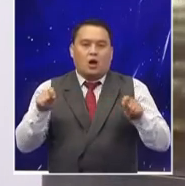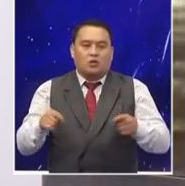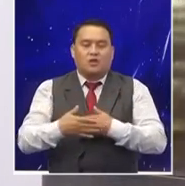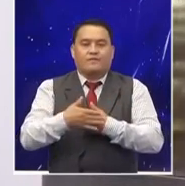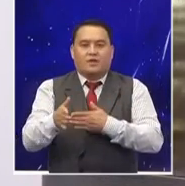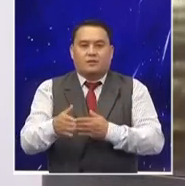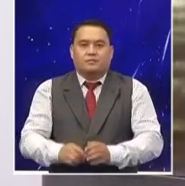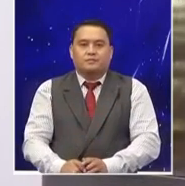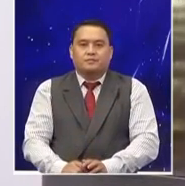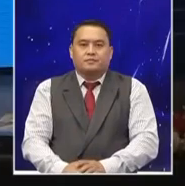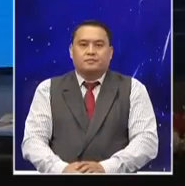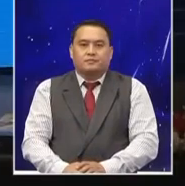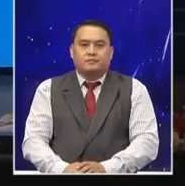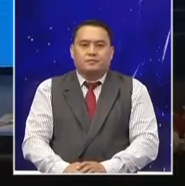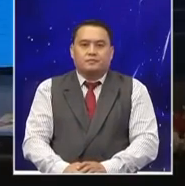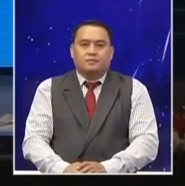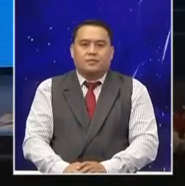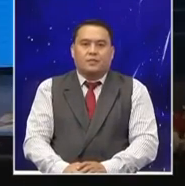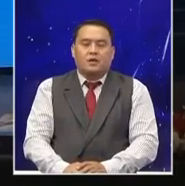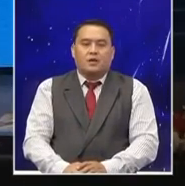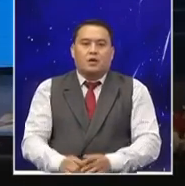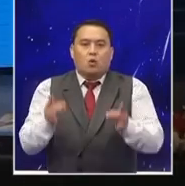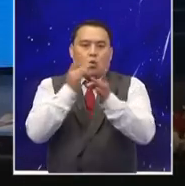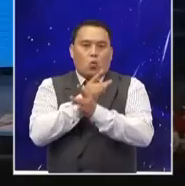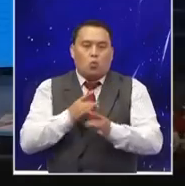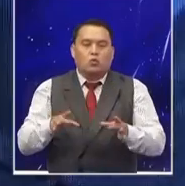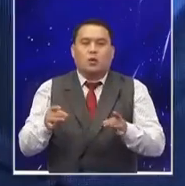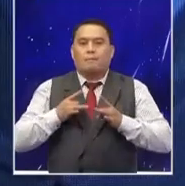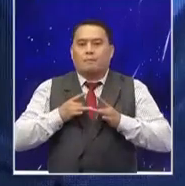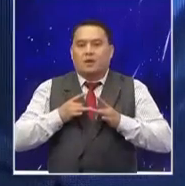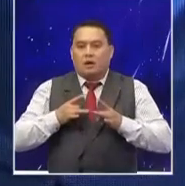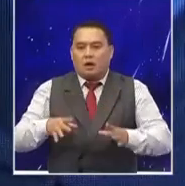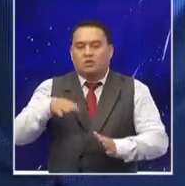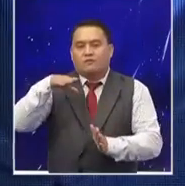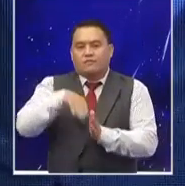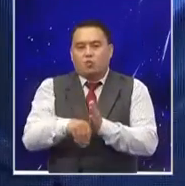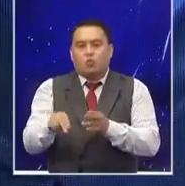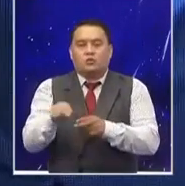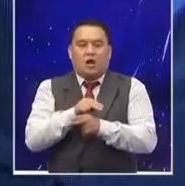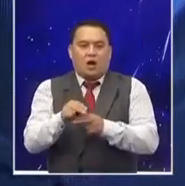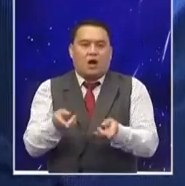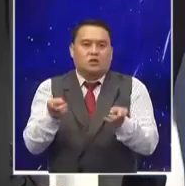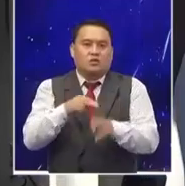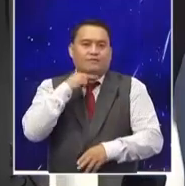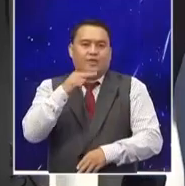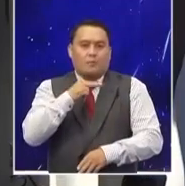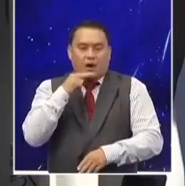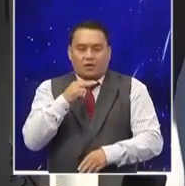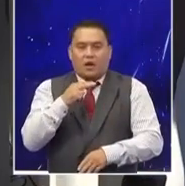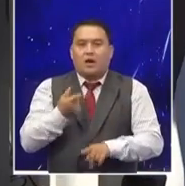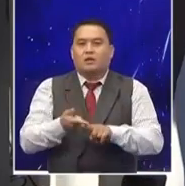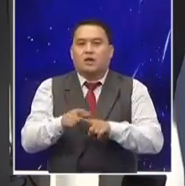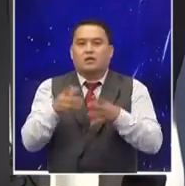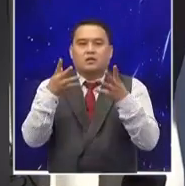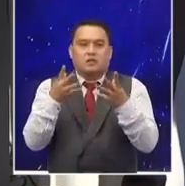зрителям для деятелей культуры чей праздники за пандемии внесший свои коррективы остался без внимания этот день